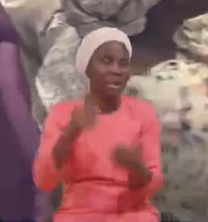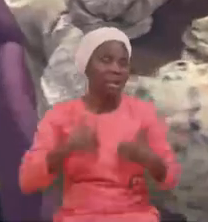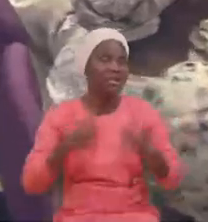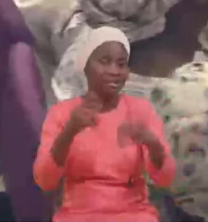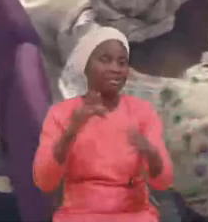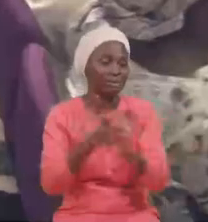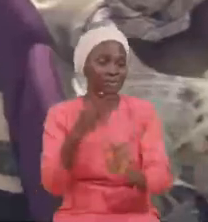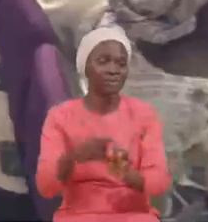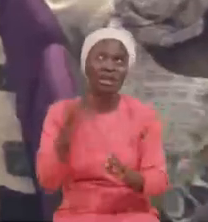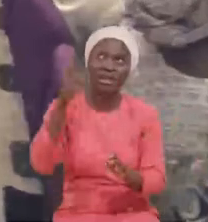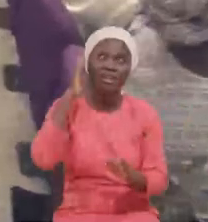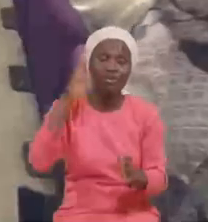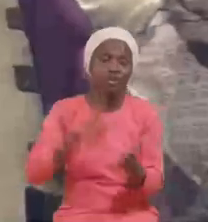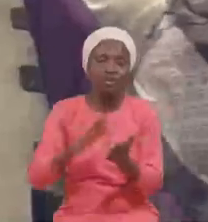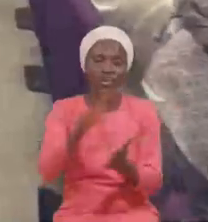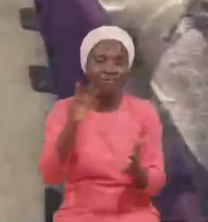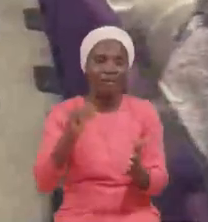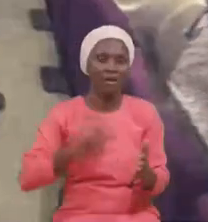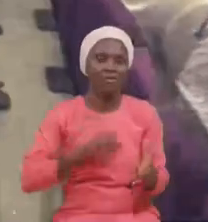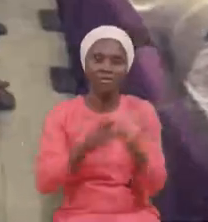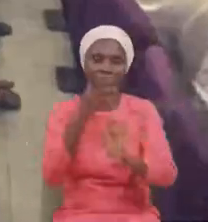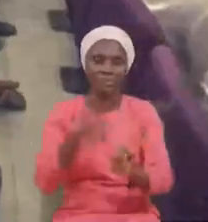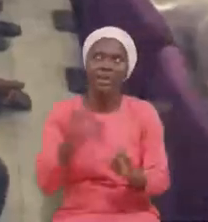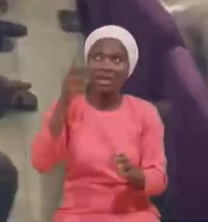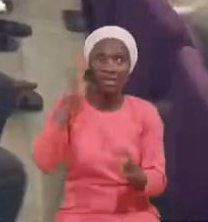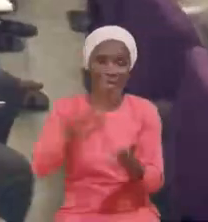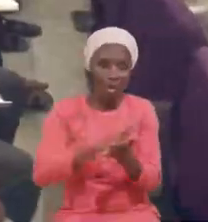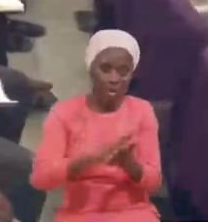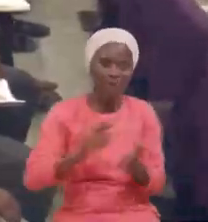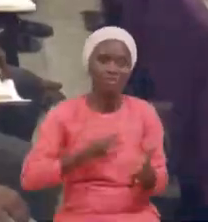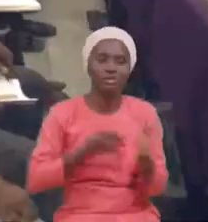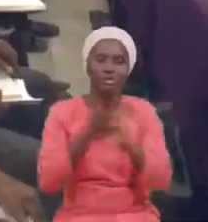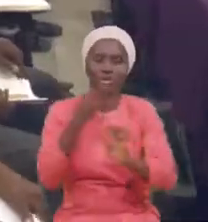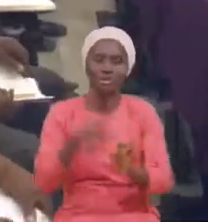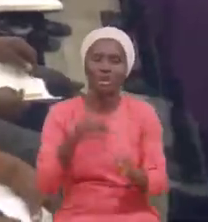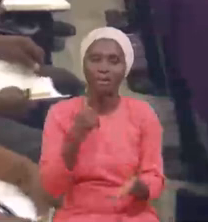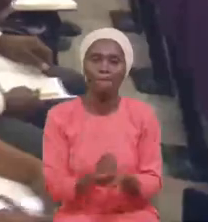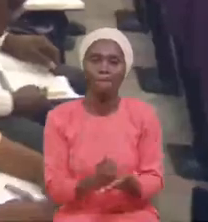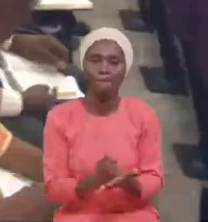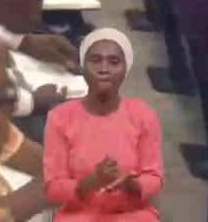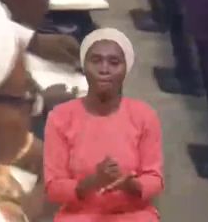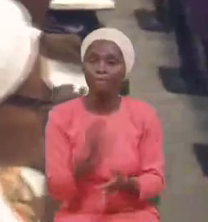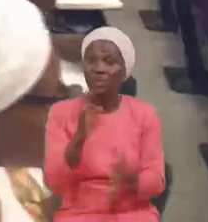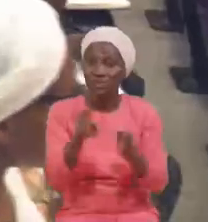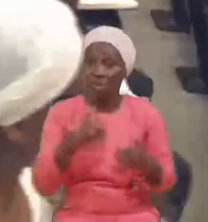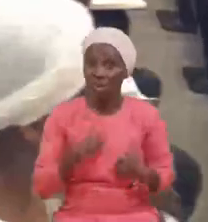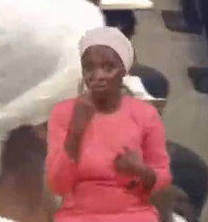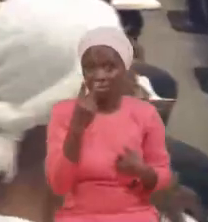venue. Il va nous purifier. Il va nous laver. Si vous avez